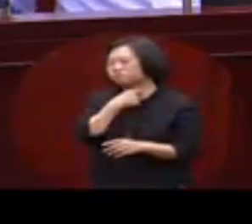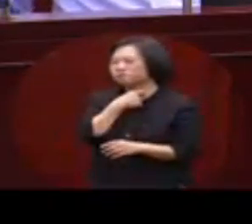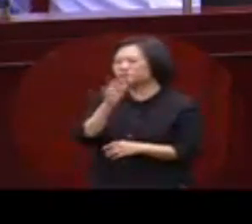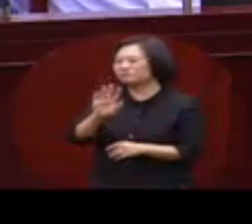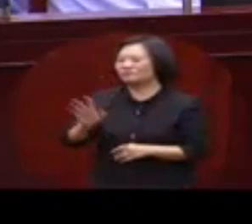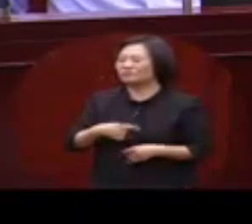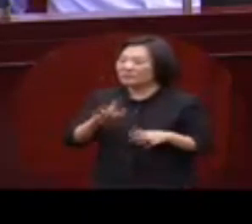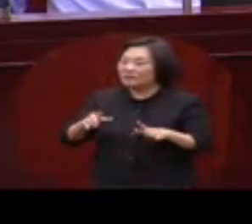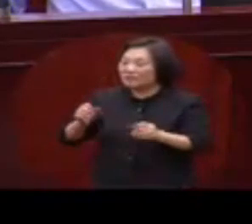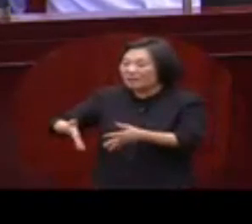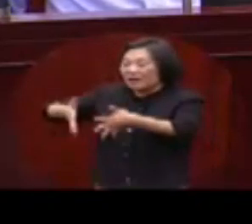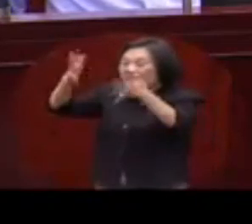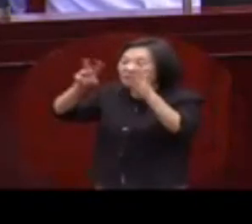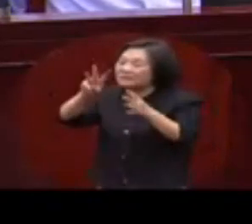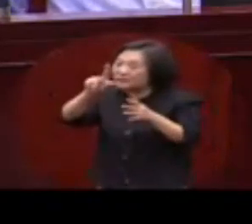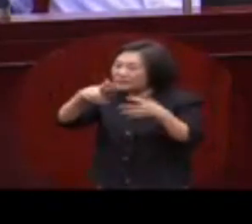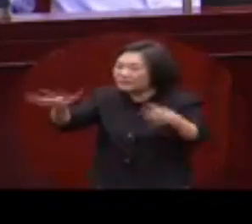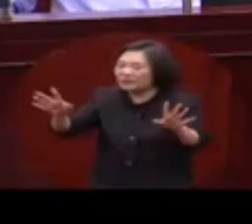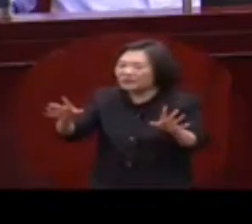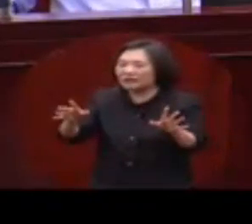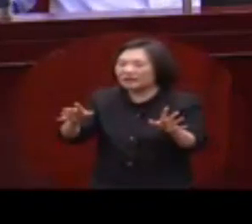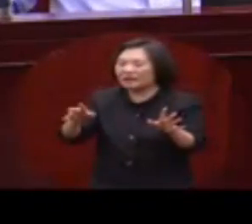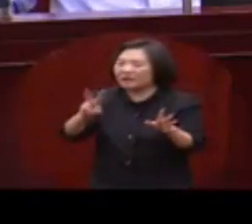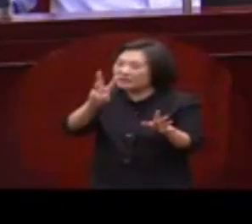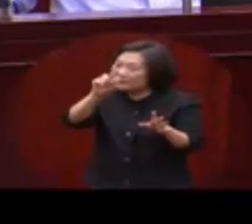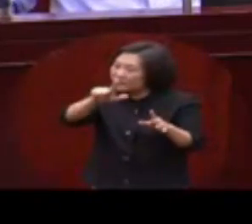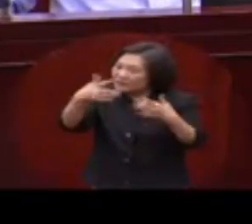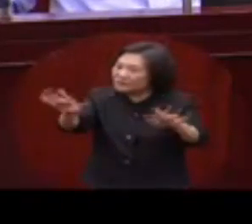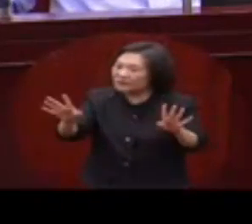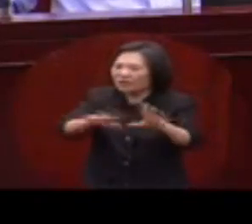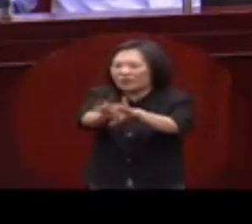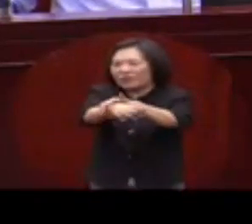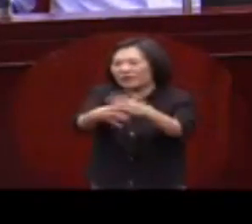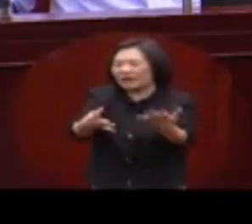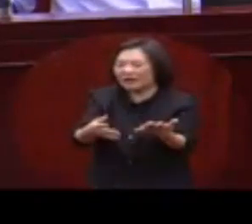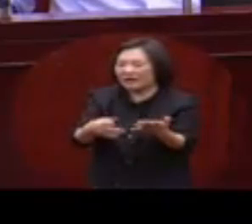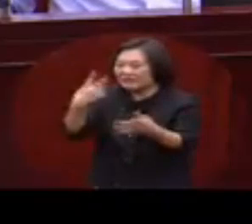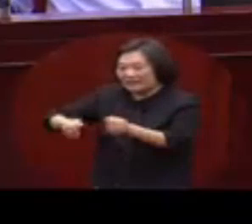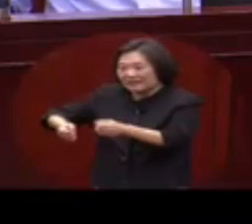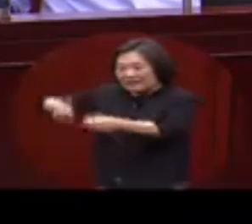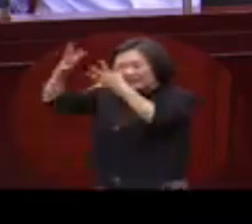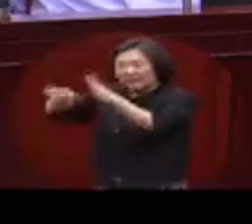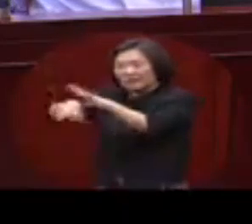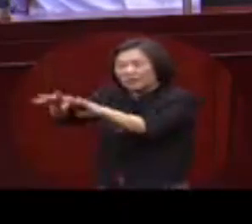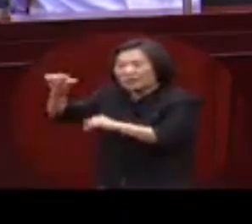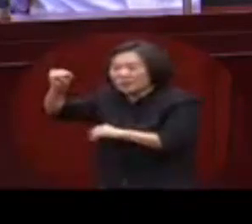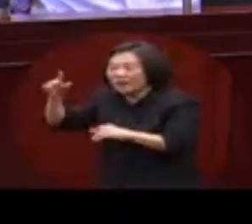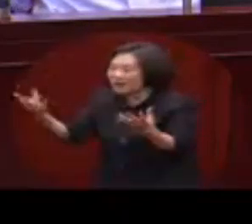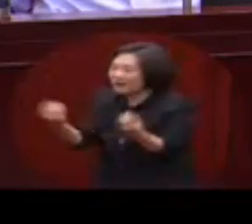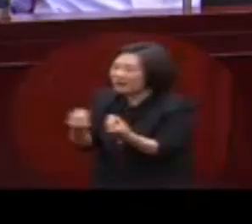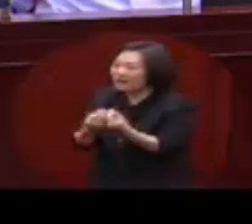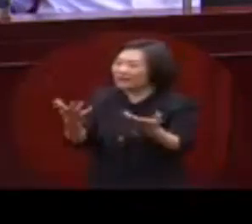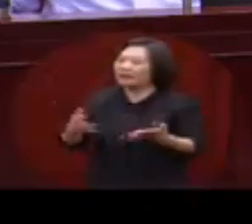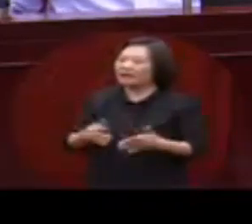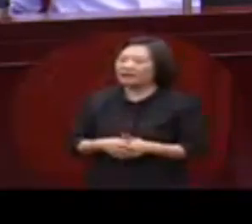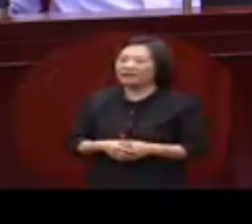为我们现在明明就有36,000户的空屋，那你要盖那么多公宅，理由是什么？我们要思考看看。那事实上，全台湾那个公宅